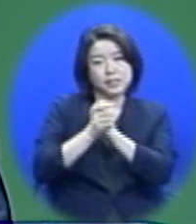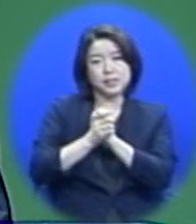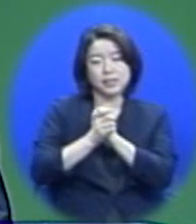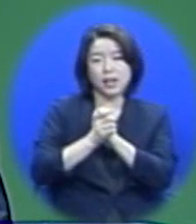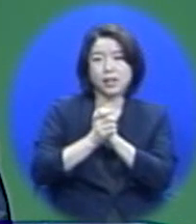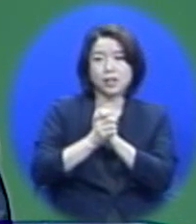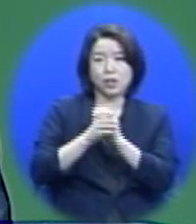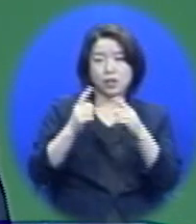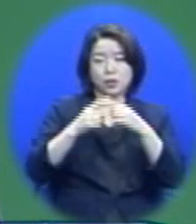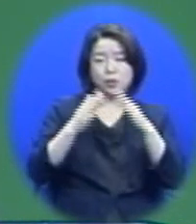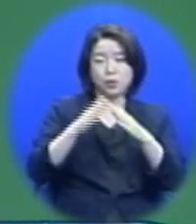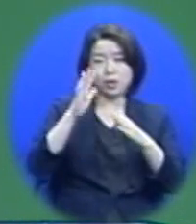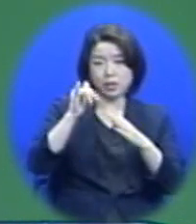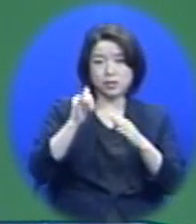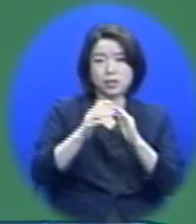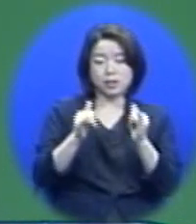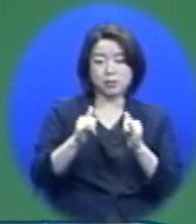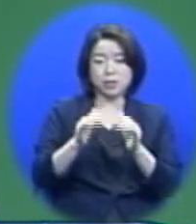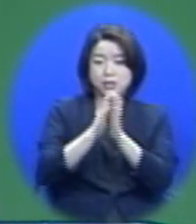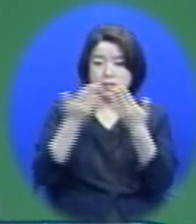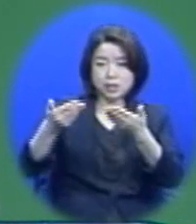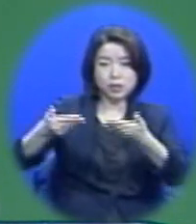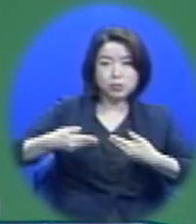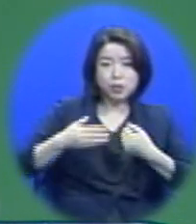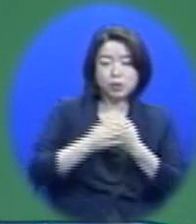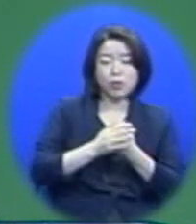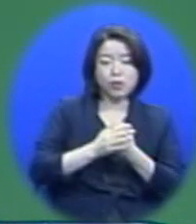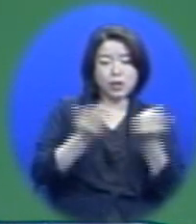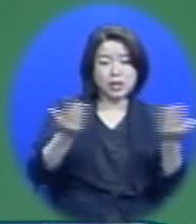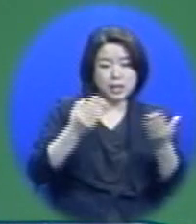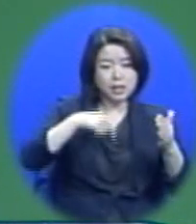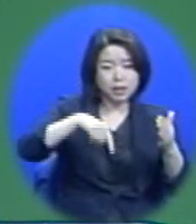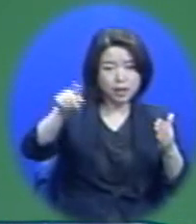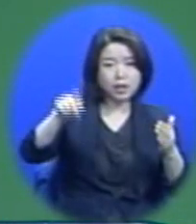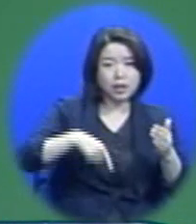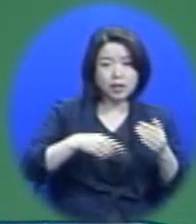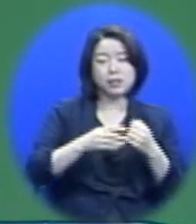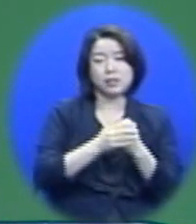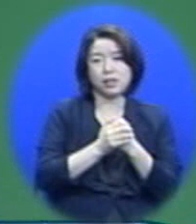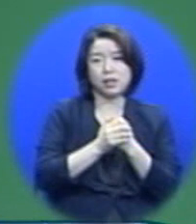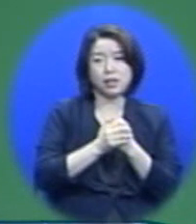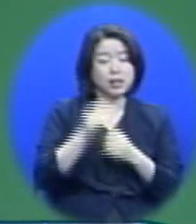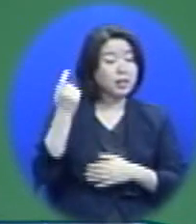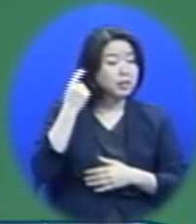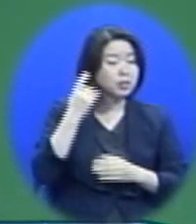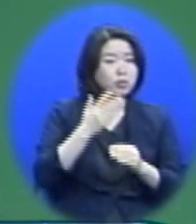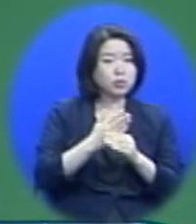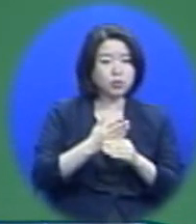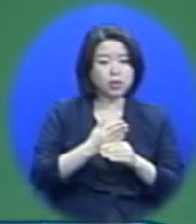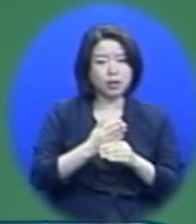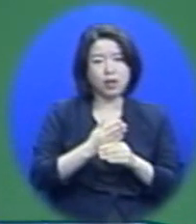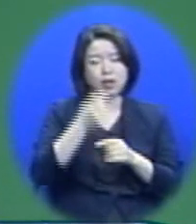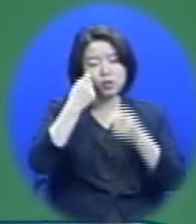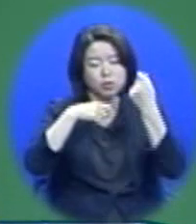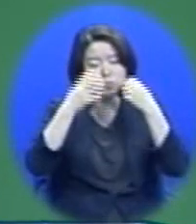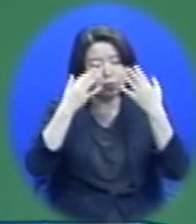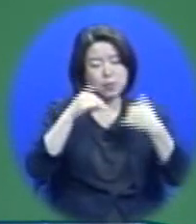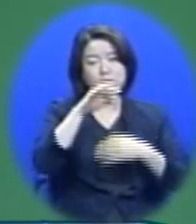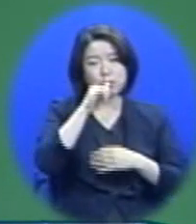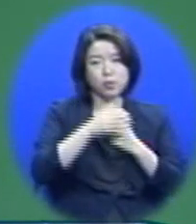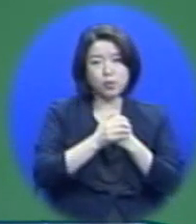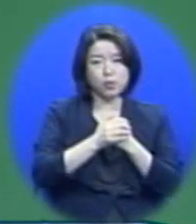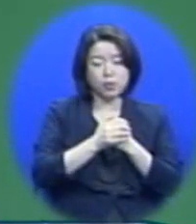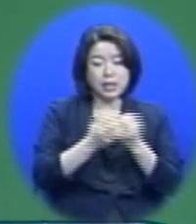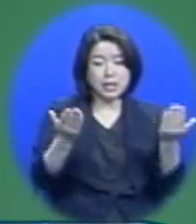권하여 출퇴근 시간을 이용하여 듣다가 주체할 수 없는 눈물을 많이 흘렸습니다. 출근 시간이 아니면